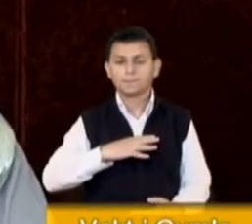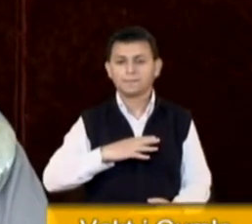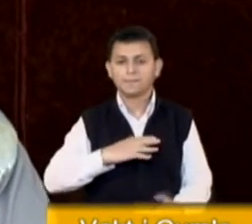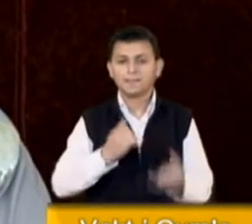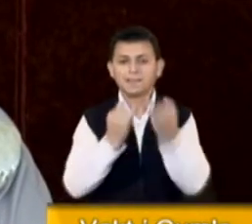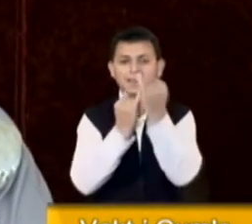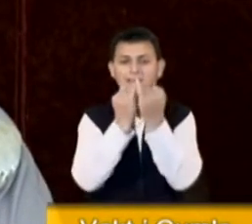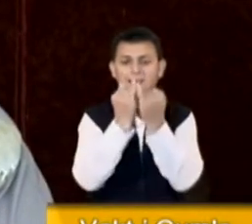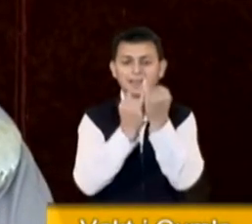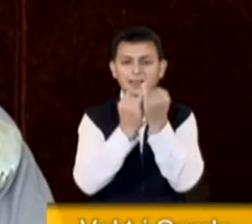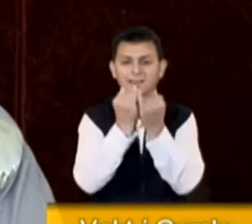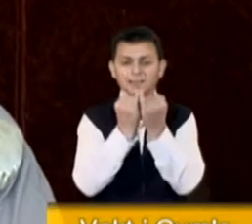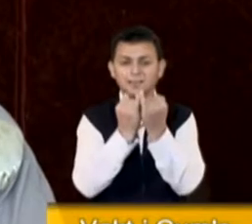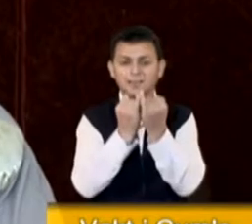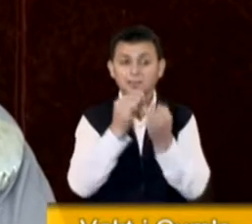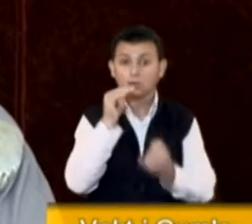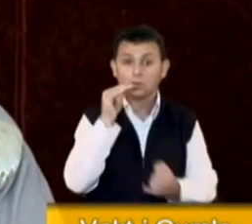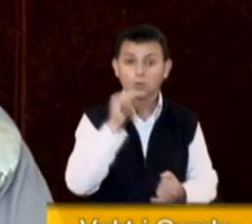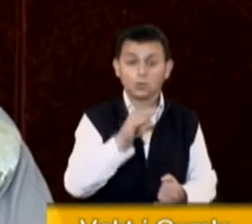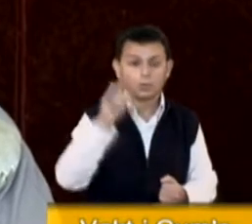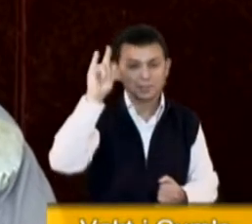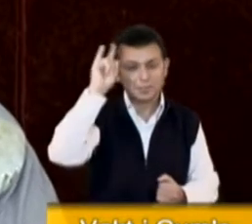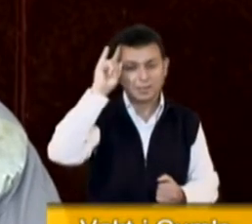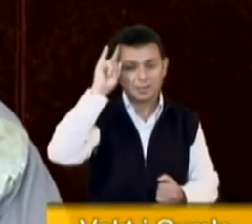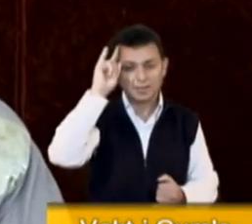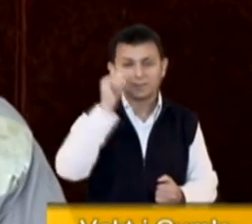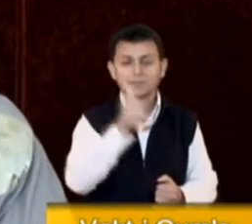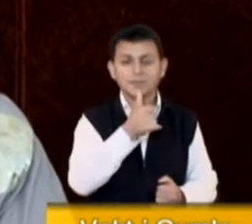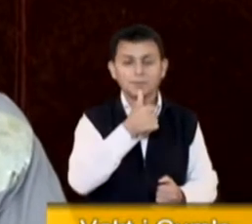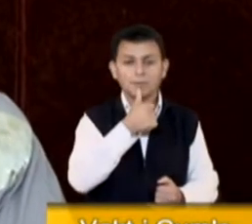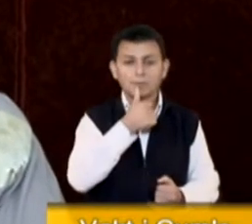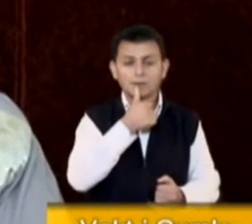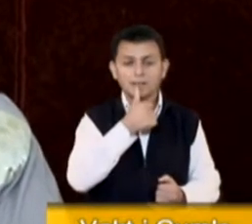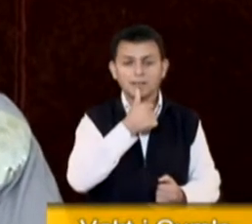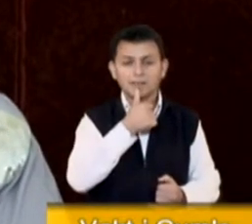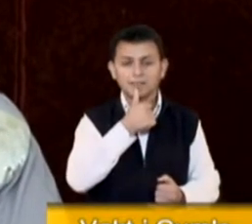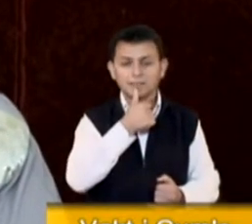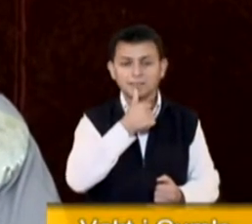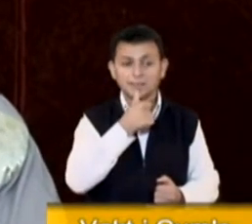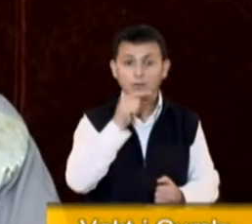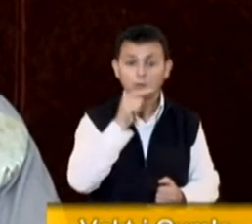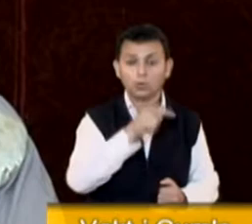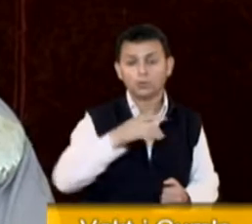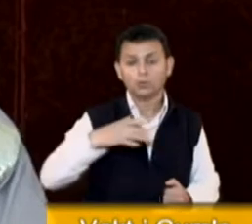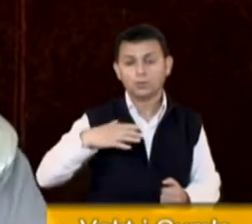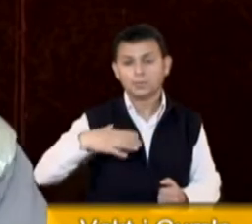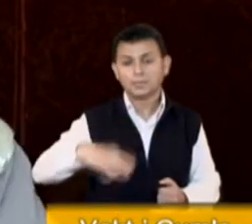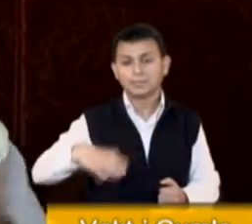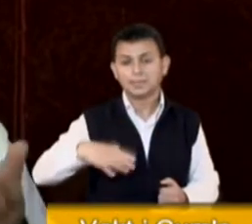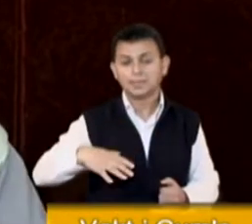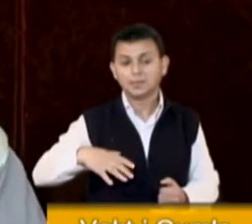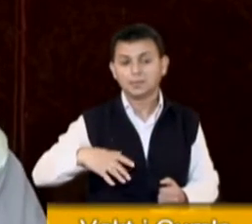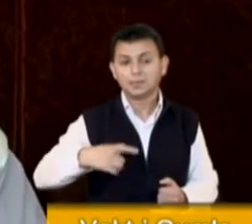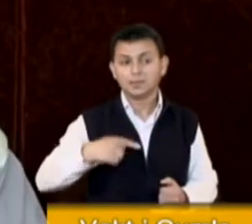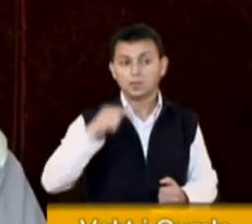babalarına ersilhu ma'ana gaden yerta' ve yel'ab ve inna lehu lehafizun, sen